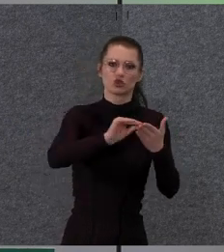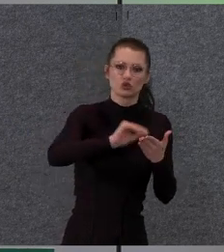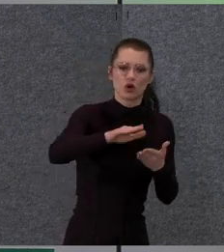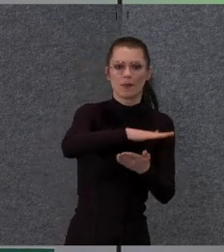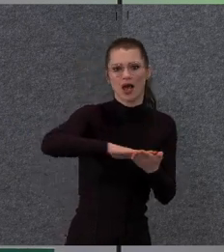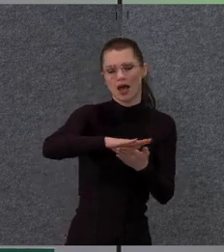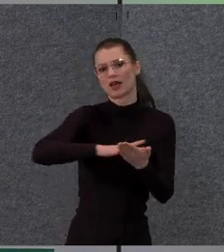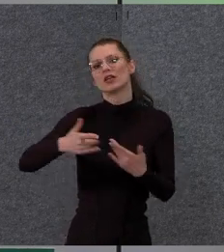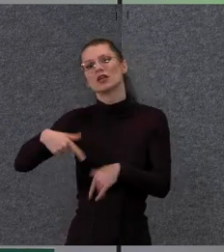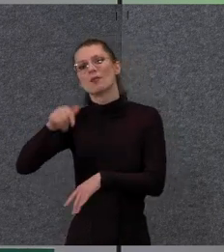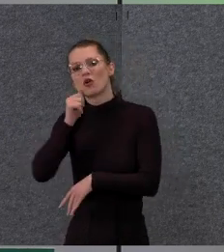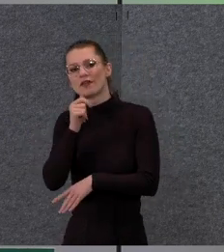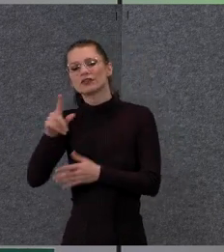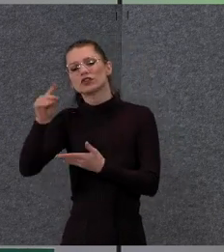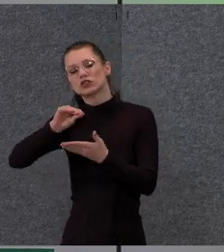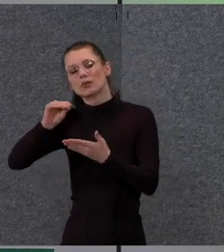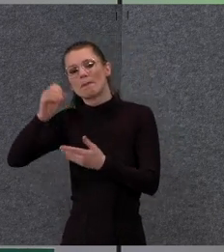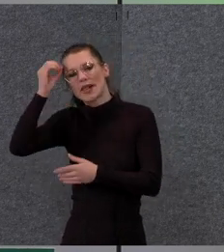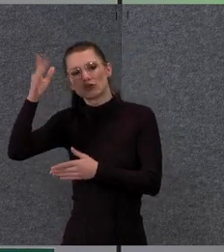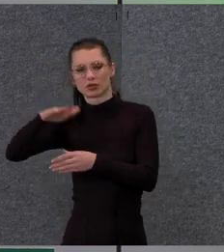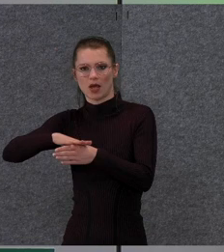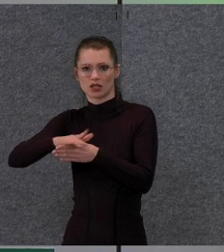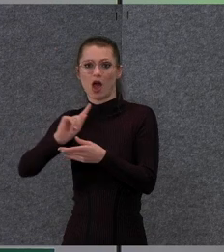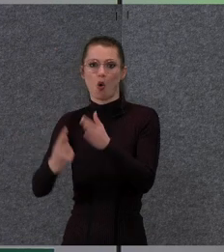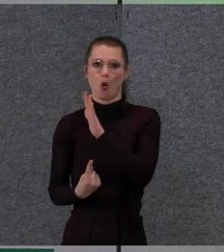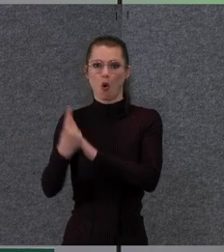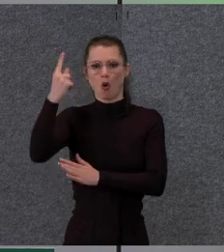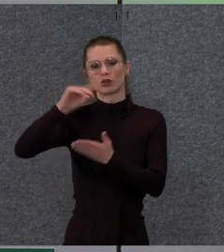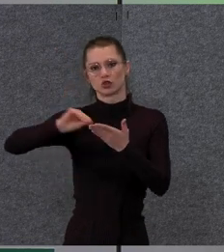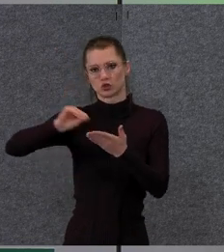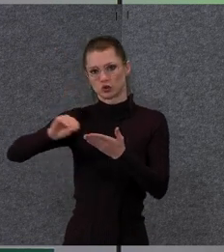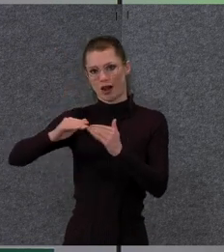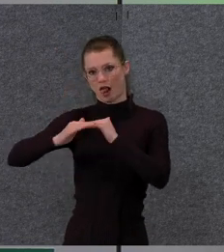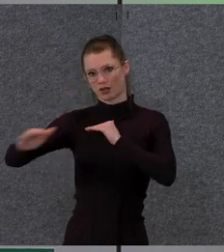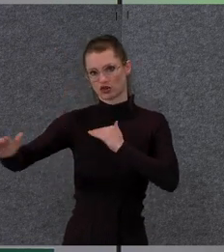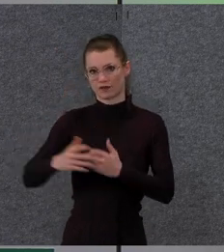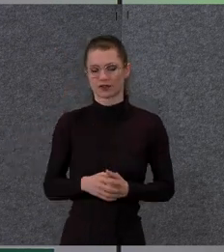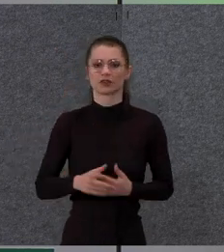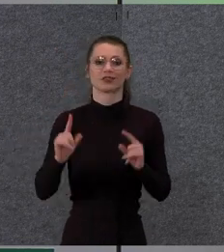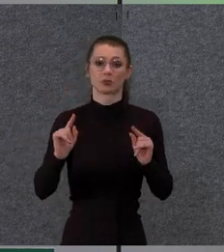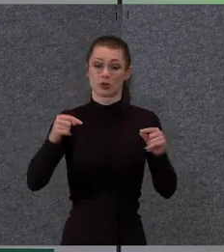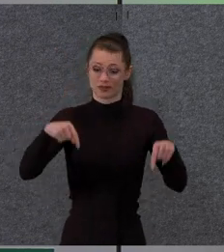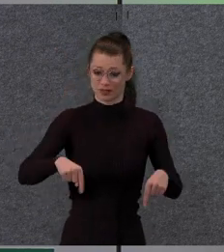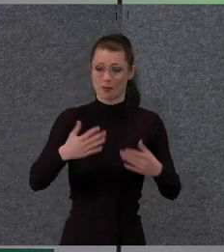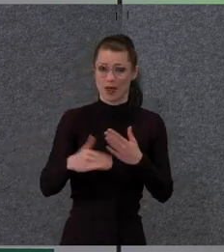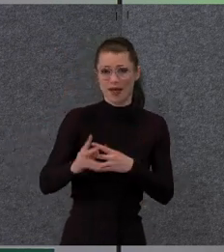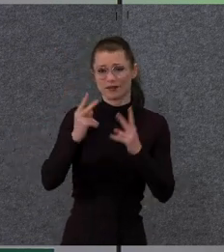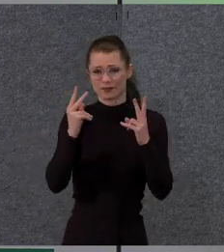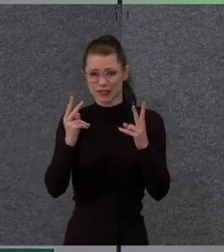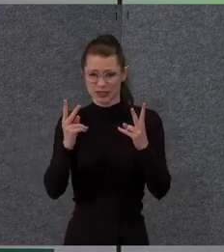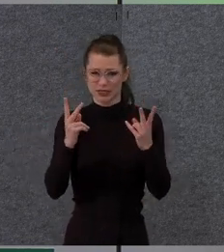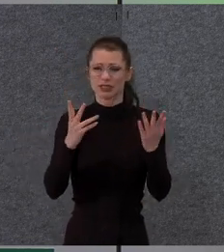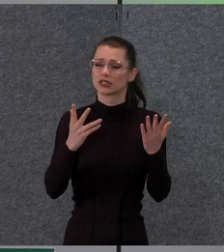Berufsbildungsbereich und auch für unsere Hochschullandschaft. Und deshalb ist es so wichtig, dass man sich hier mehr unterhakt, um für